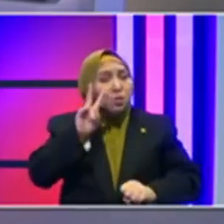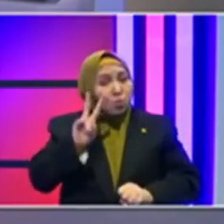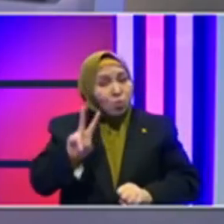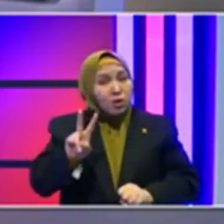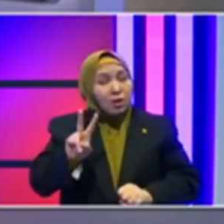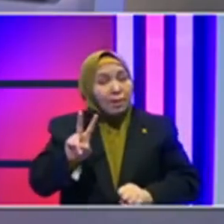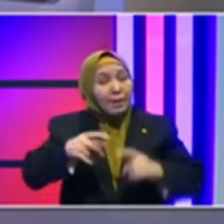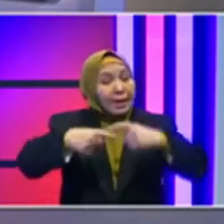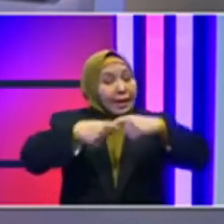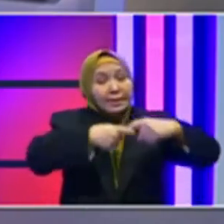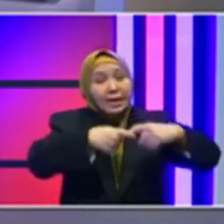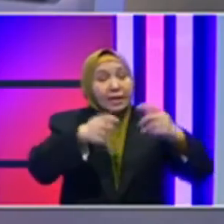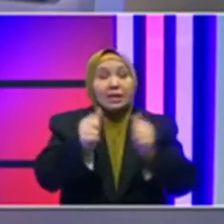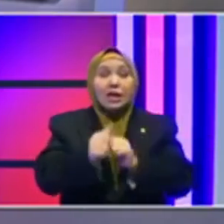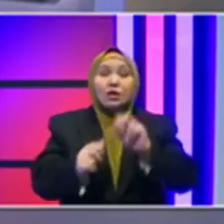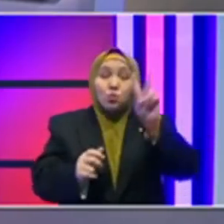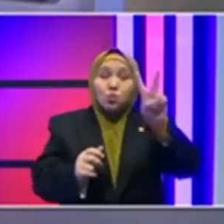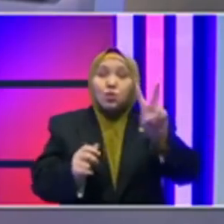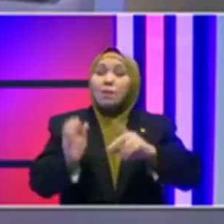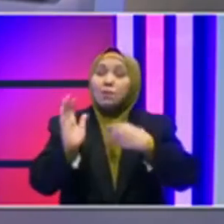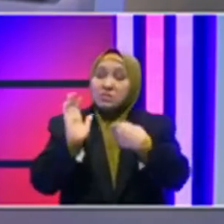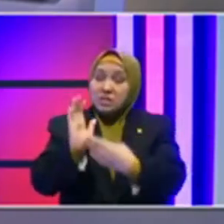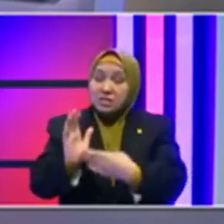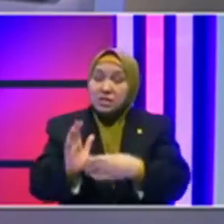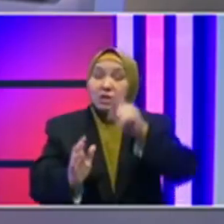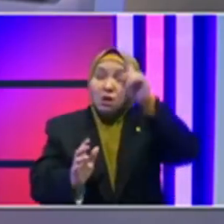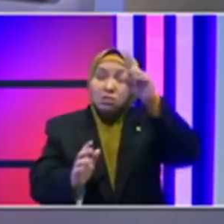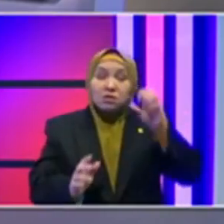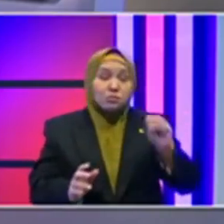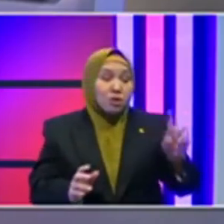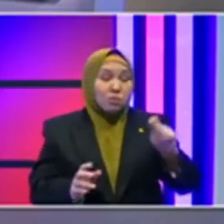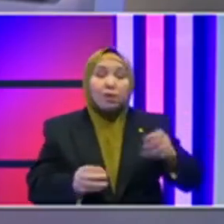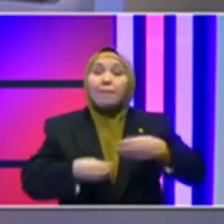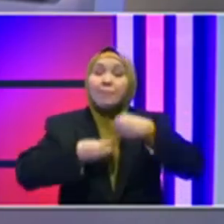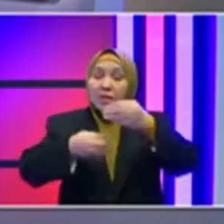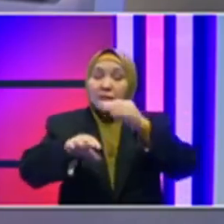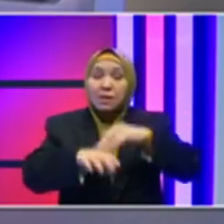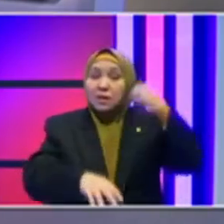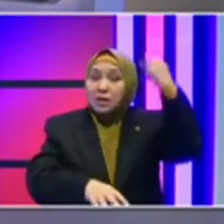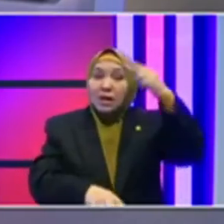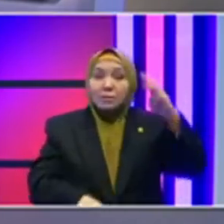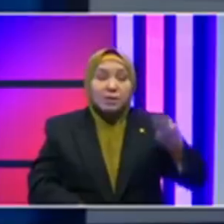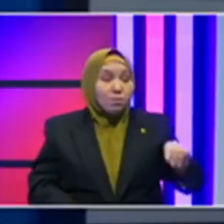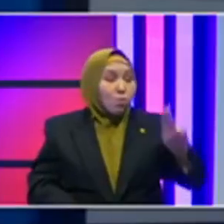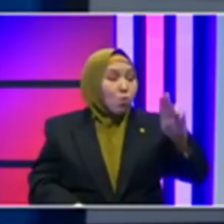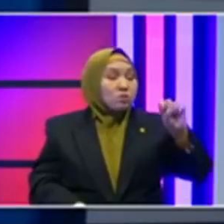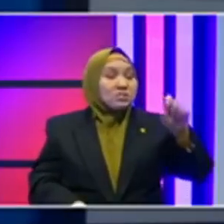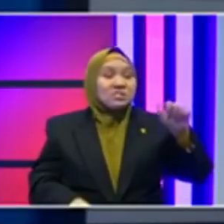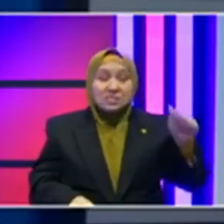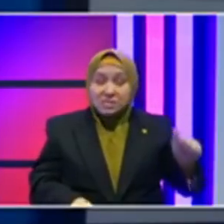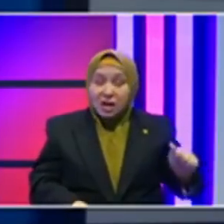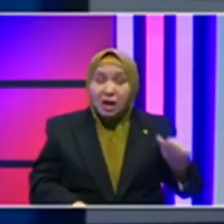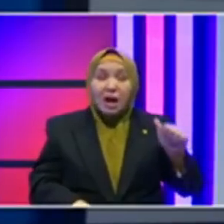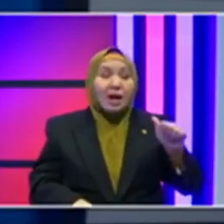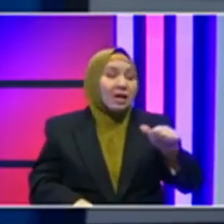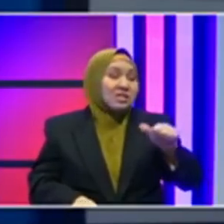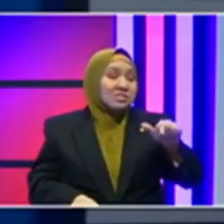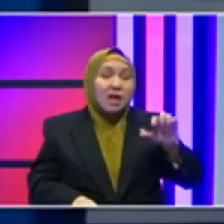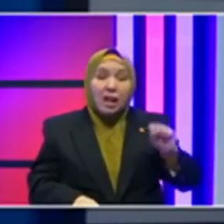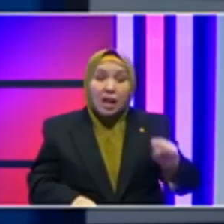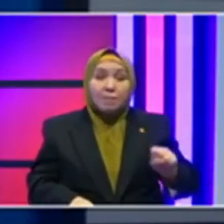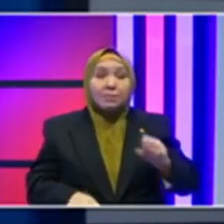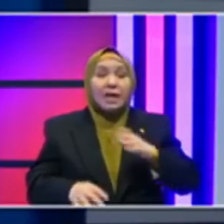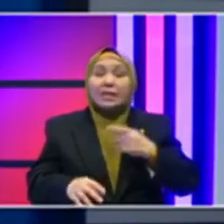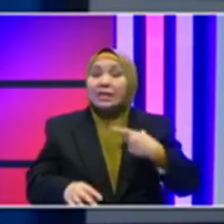berkaitan dua mukjizat yang Allah Subhanahu Wa Ta'ala berikan kepada Nabi Musa Alaihissalam dan sebagaimana kita tahu